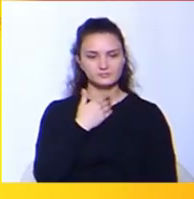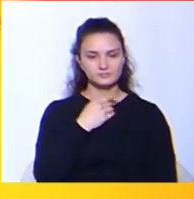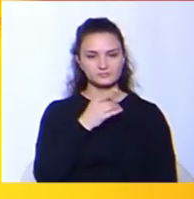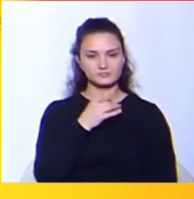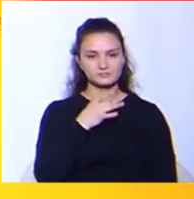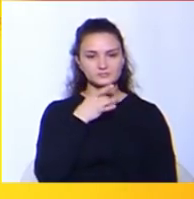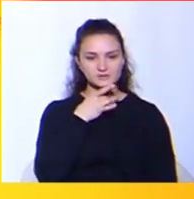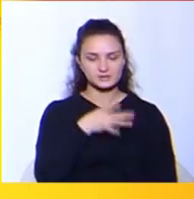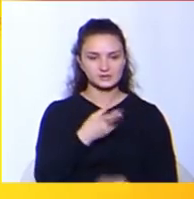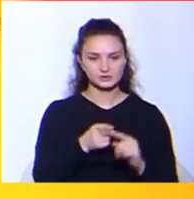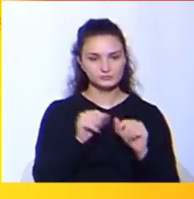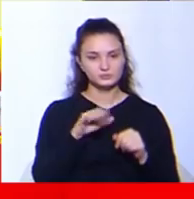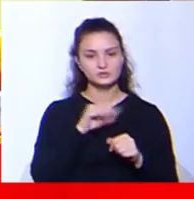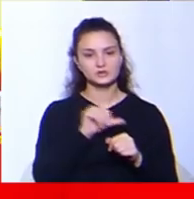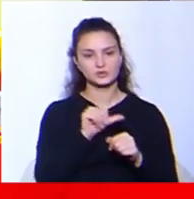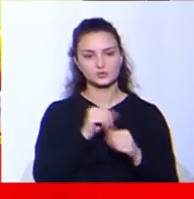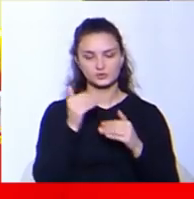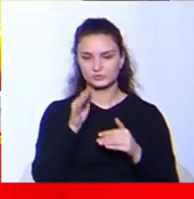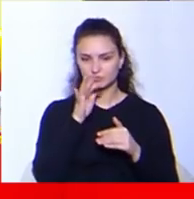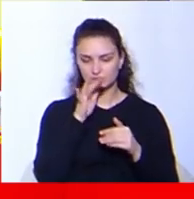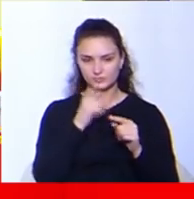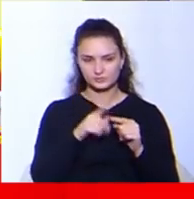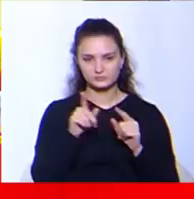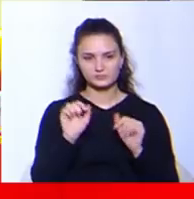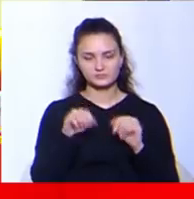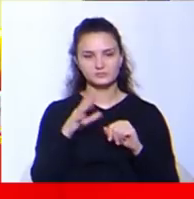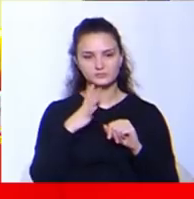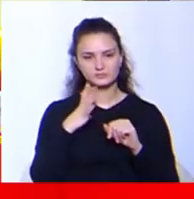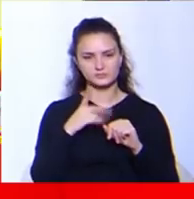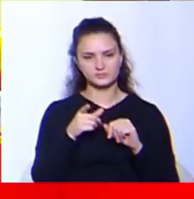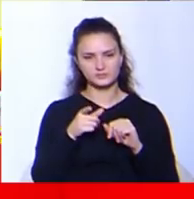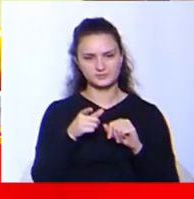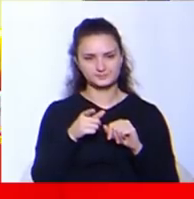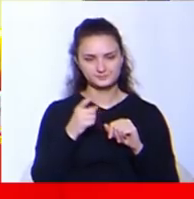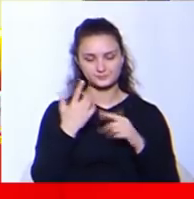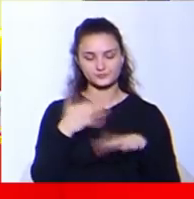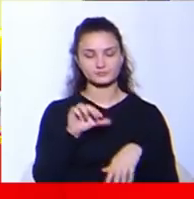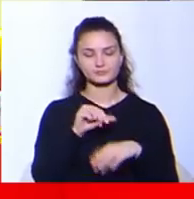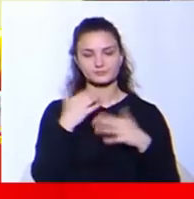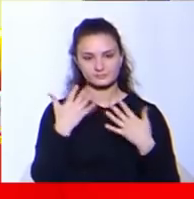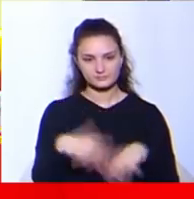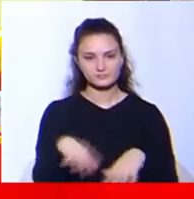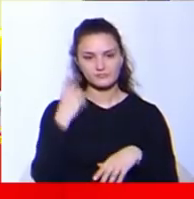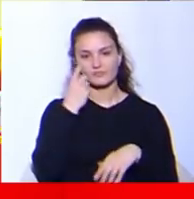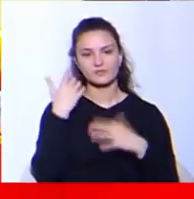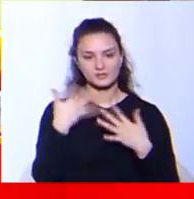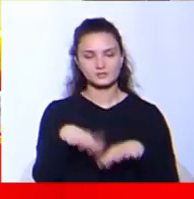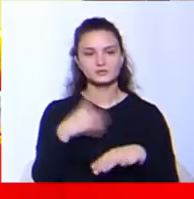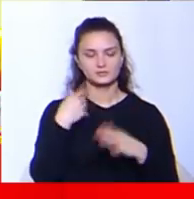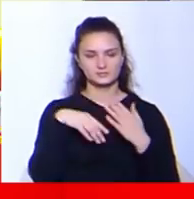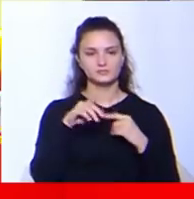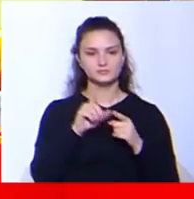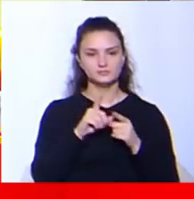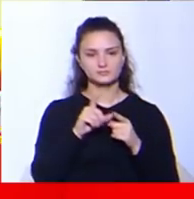შეიძლება იყოს უშუალოდ ნარკოტიკული თრობის პერიოდში, ეს შეიძლება იყოს ამ თრობიდან გამოსვლის პერიოდში, ეგრეთ წოდებული აბსტინენციის,